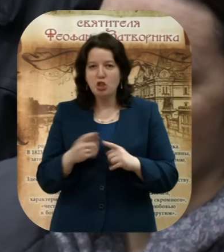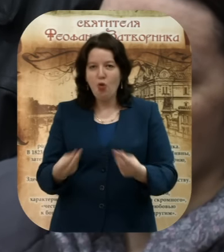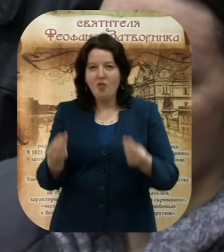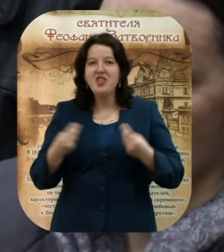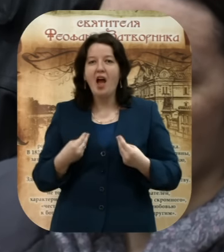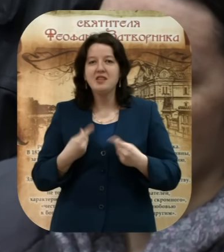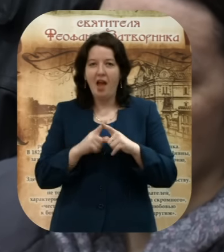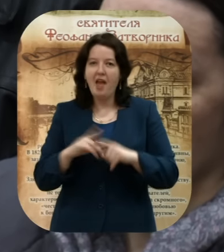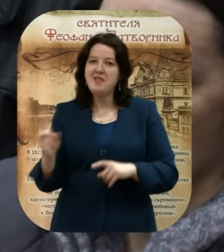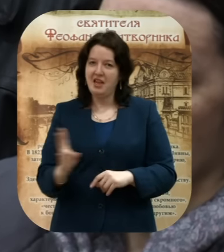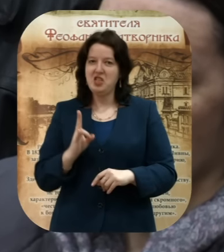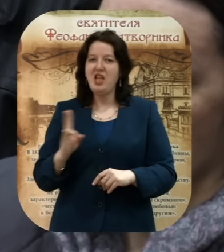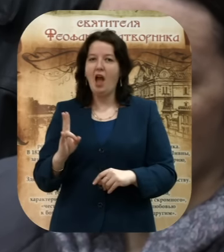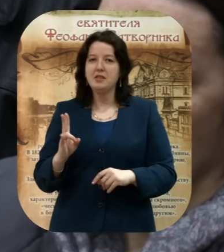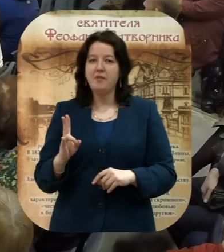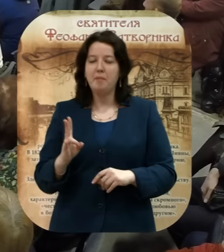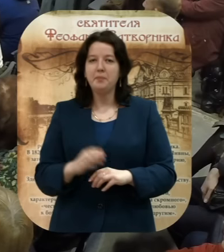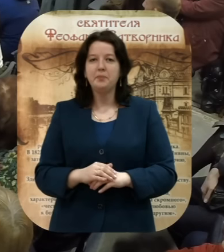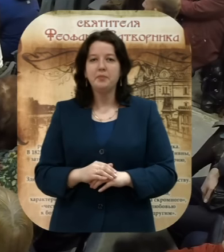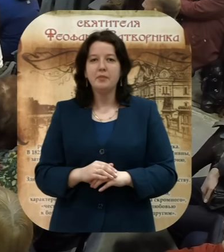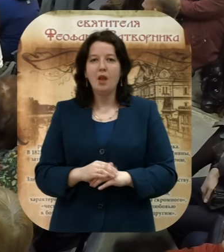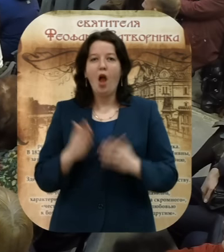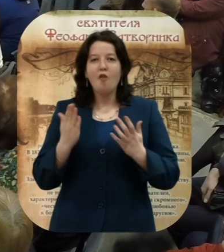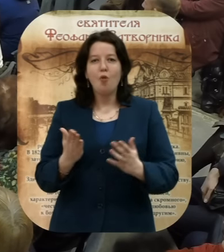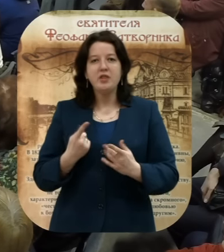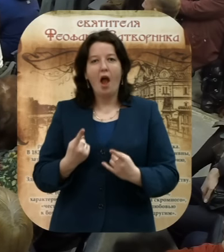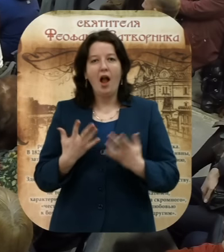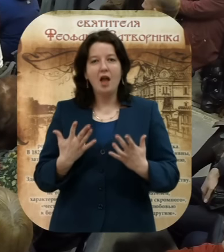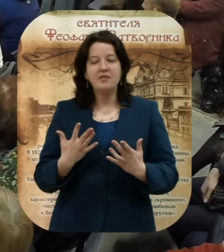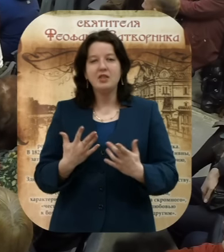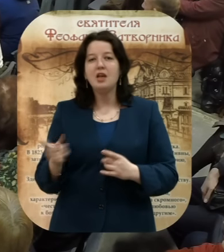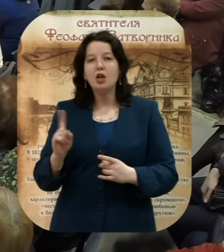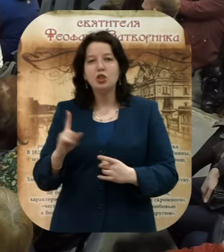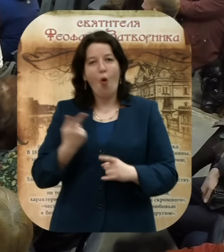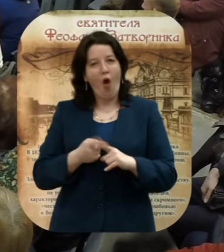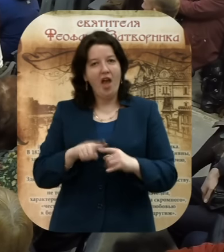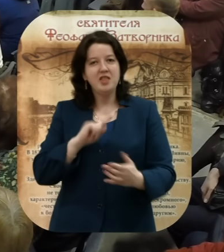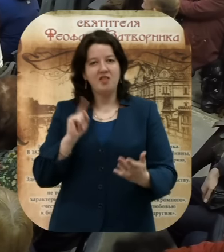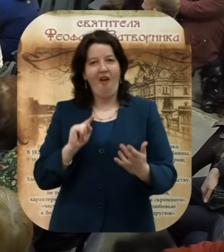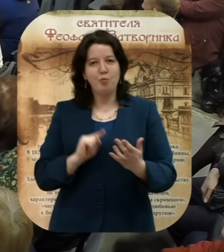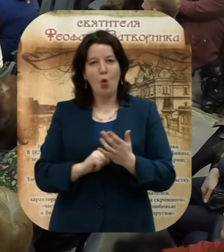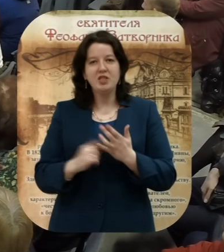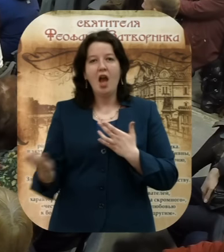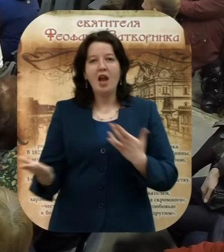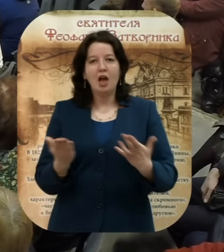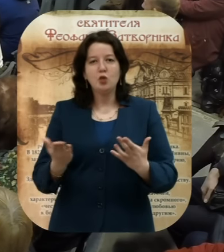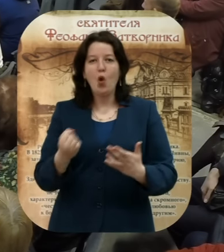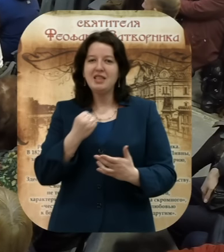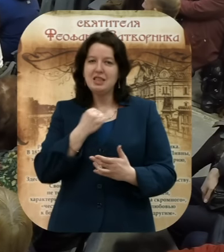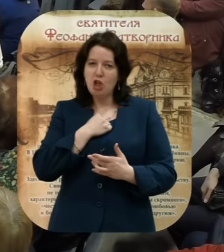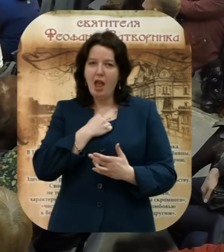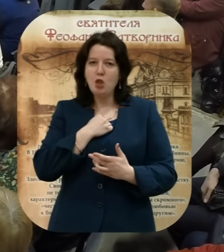даст, христианство, да? Вот, оказывается, это, этот вопрос, который, к